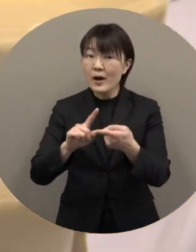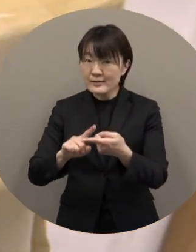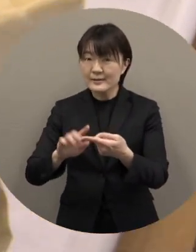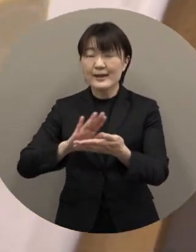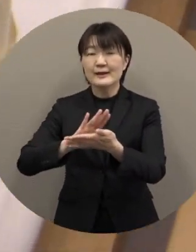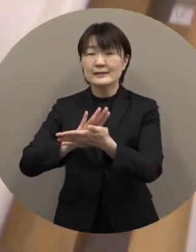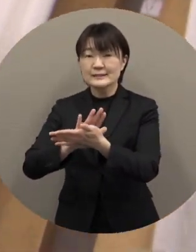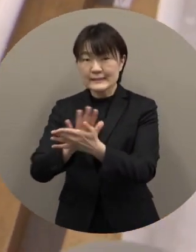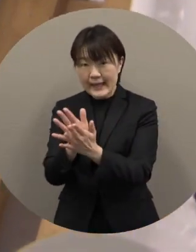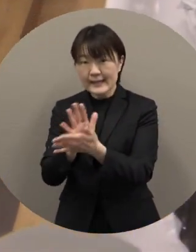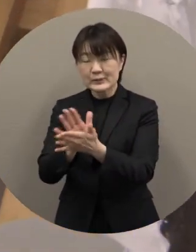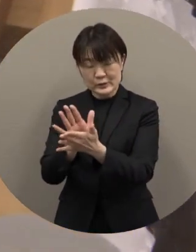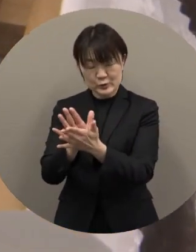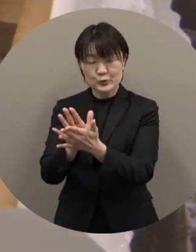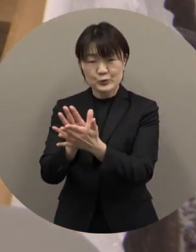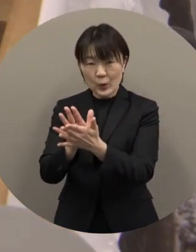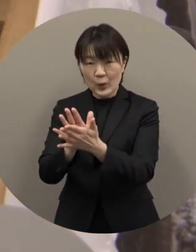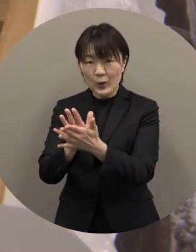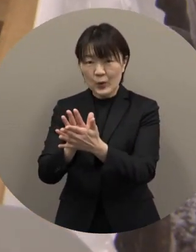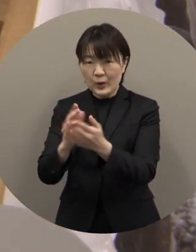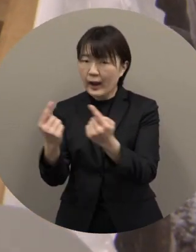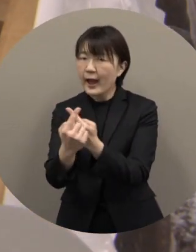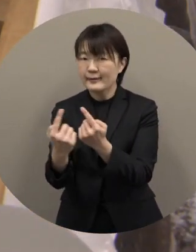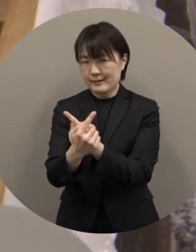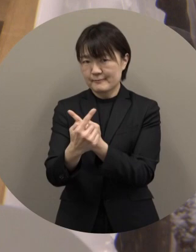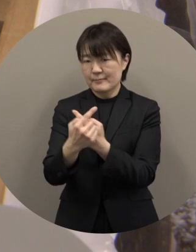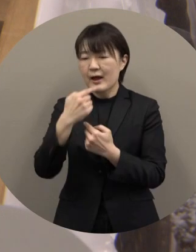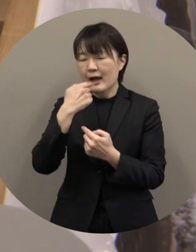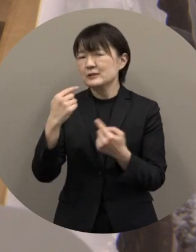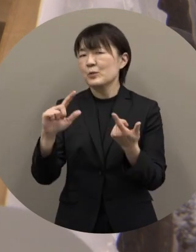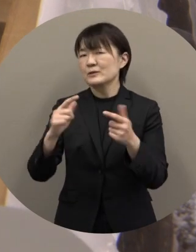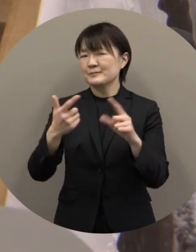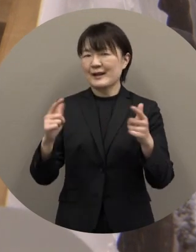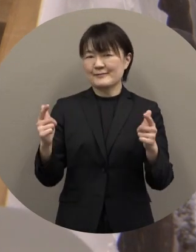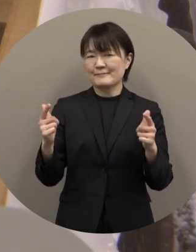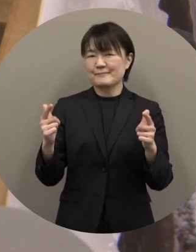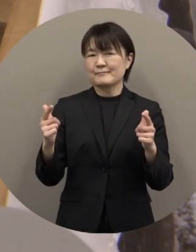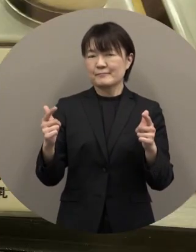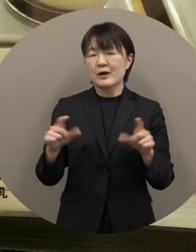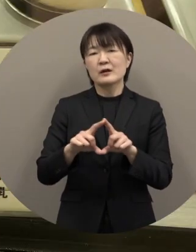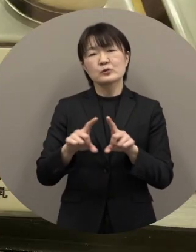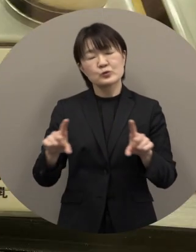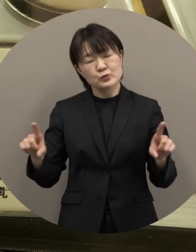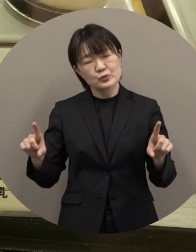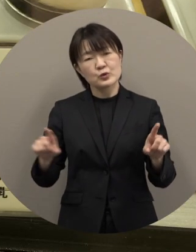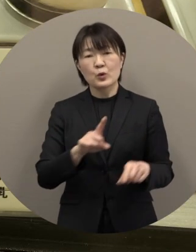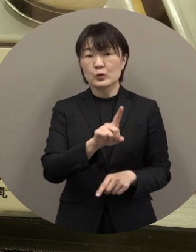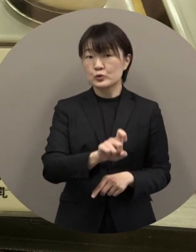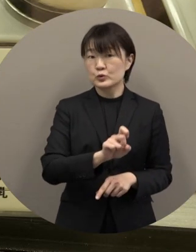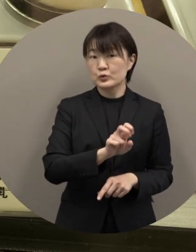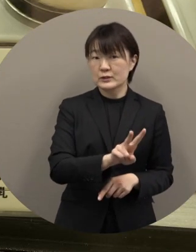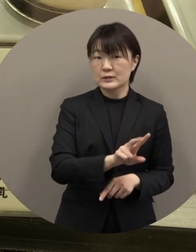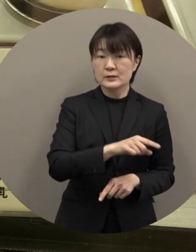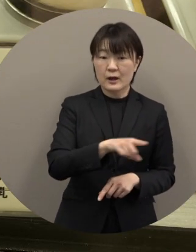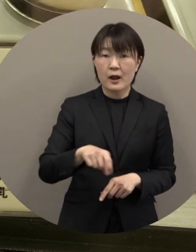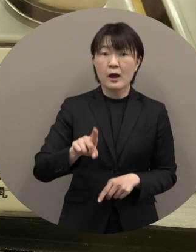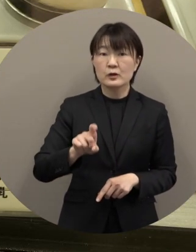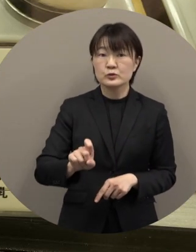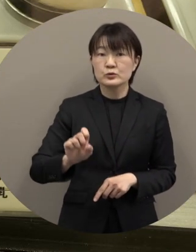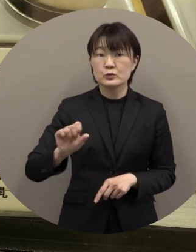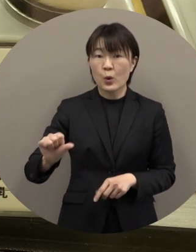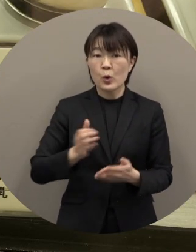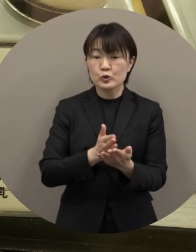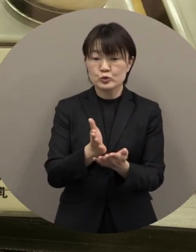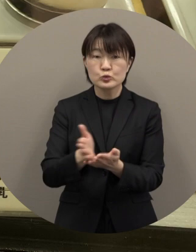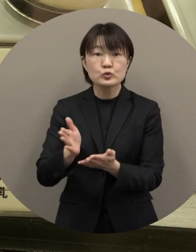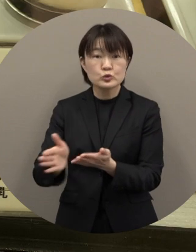りブレンドするだけでお味は変わってきますので、だいたい常時12種類から15種類